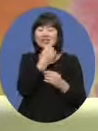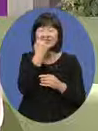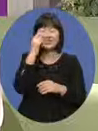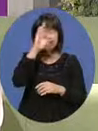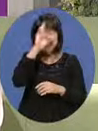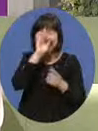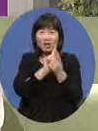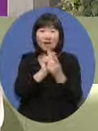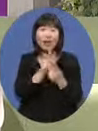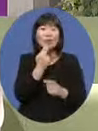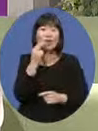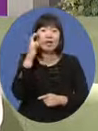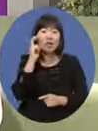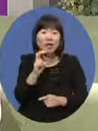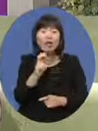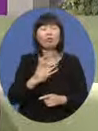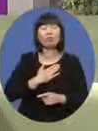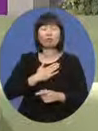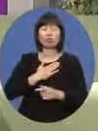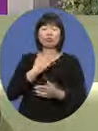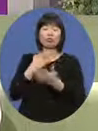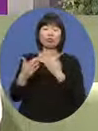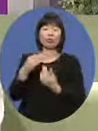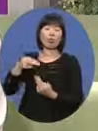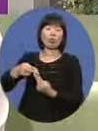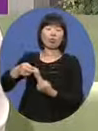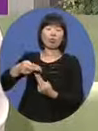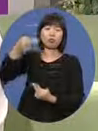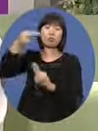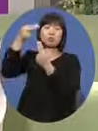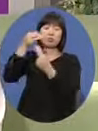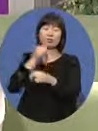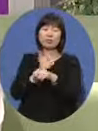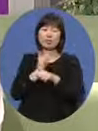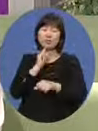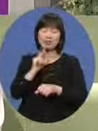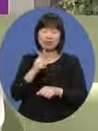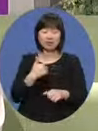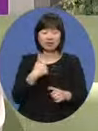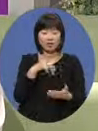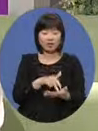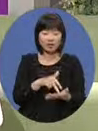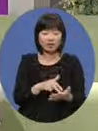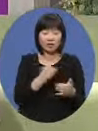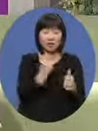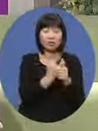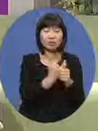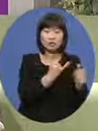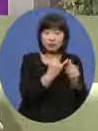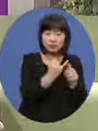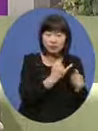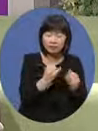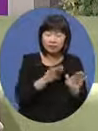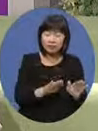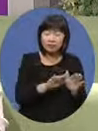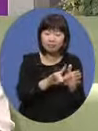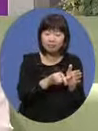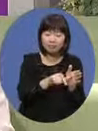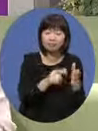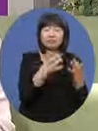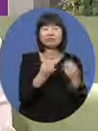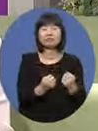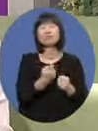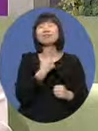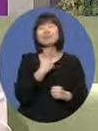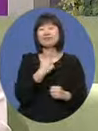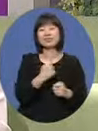왜요? 저도 굉장히 명절 증후군을 겪었는데 그래요? 그리고 이제 저희도 굉장히 부부싸움을 요 시점에 많이 이제